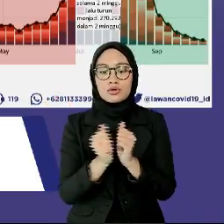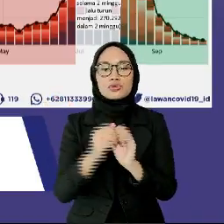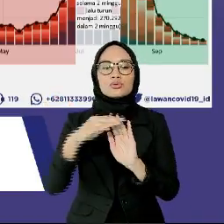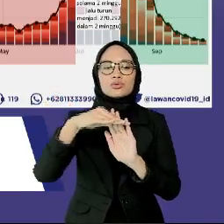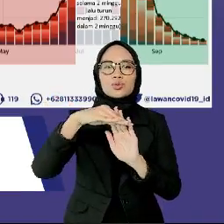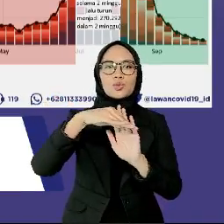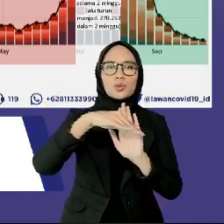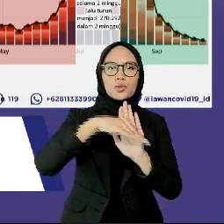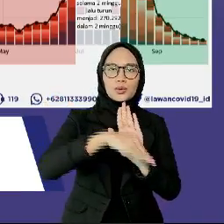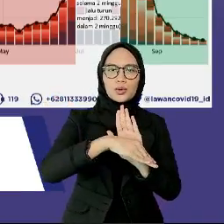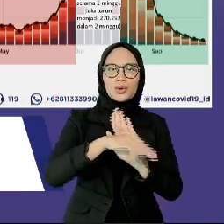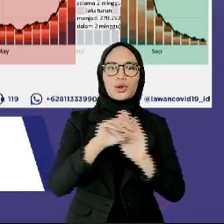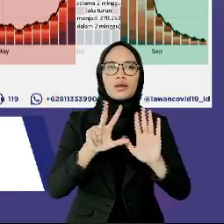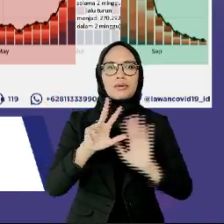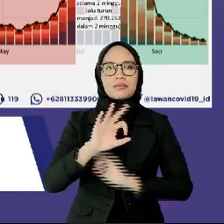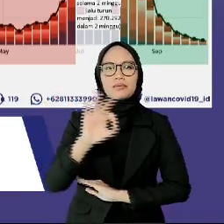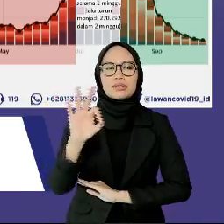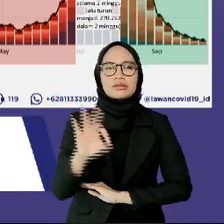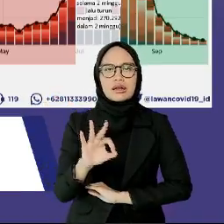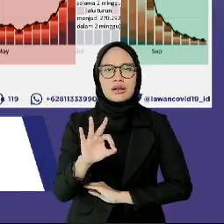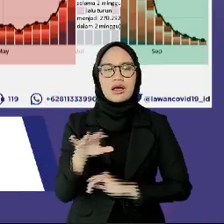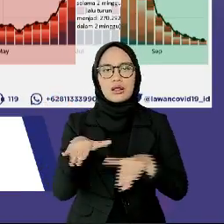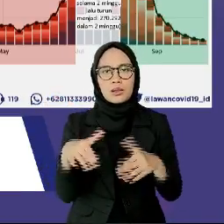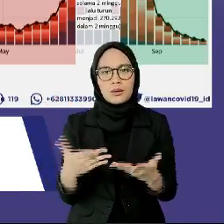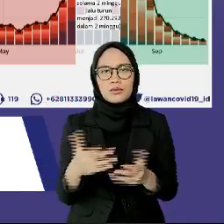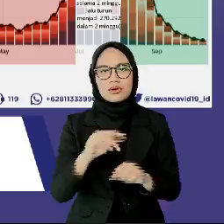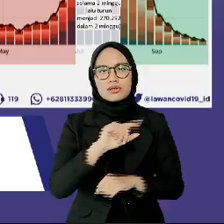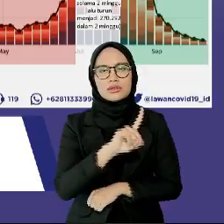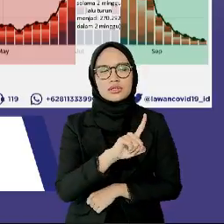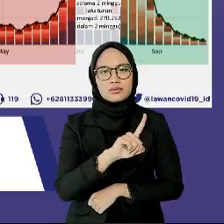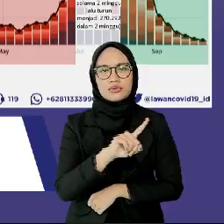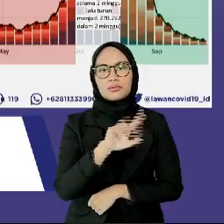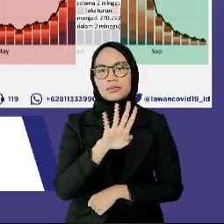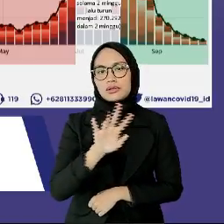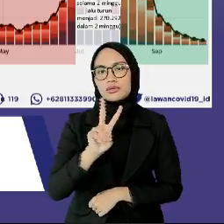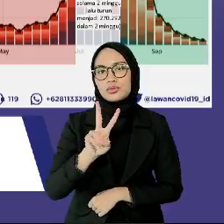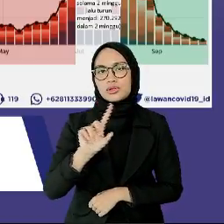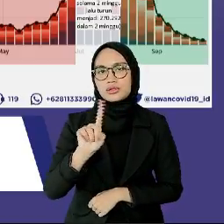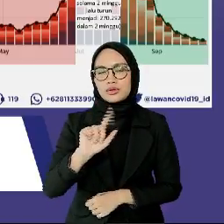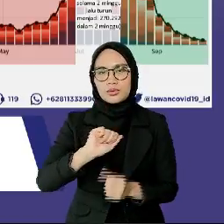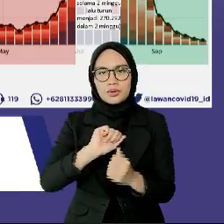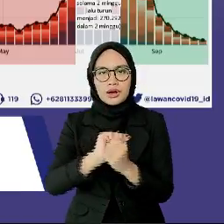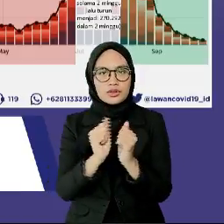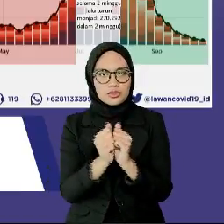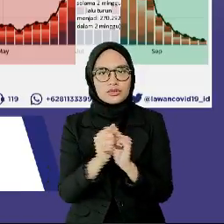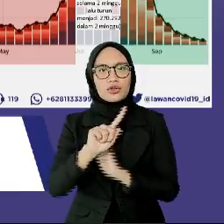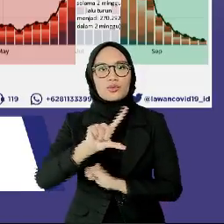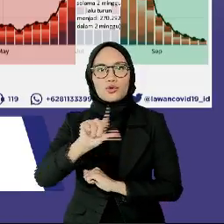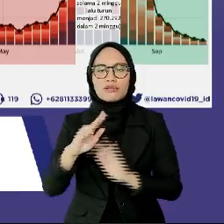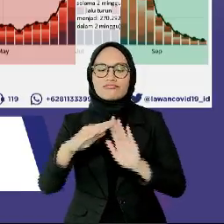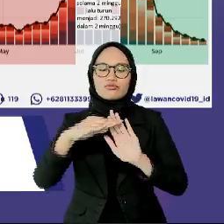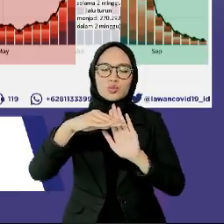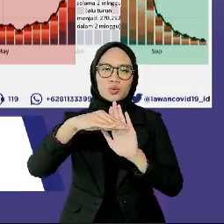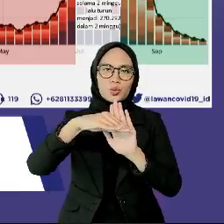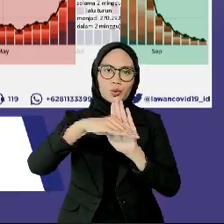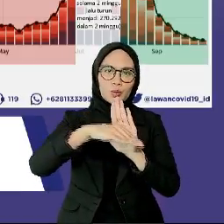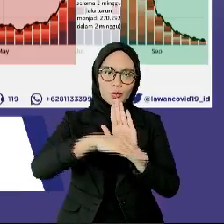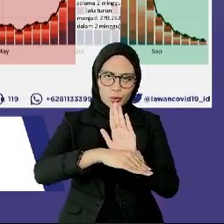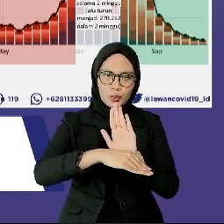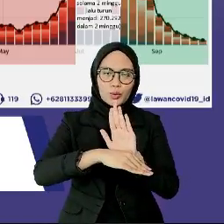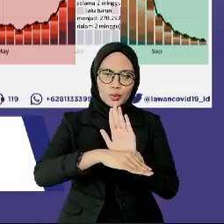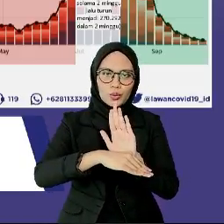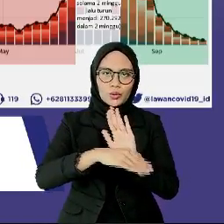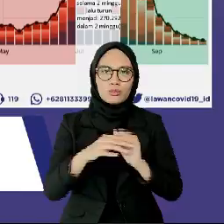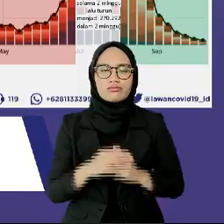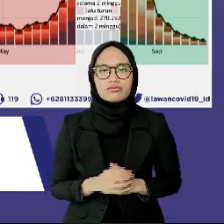8%, atau turun 1.421 kasus dalam 1 bulan. Menyusul